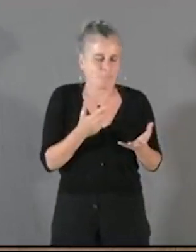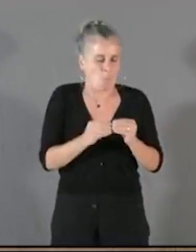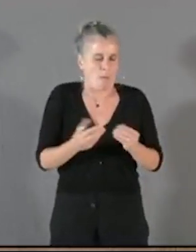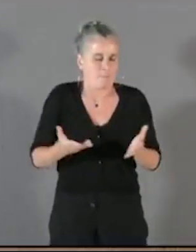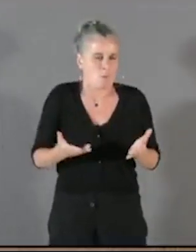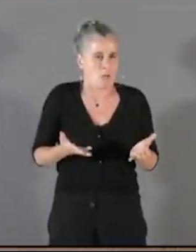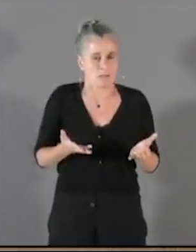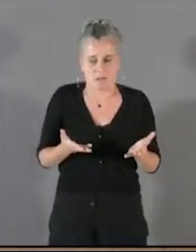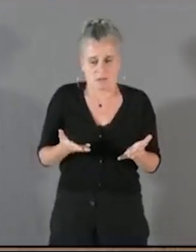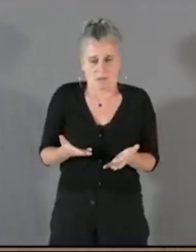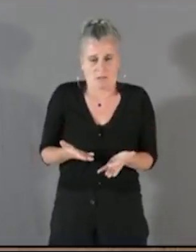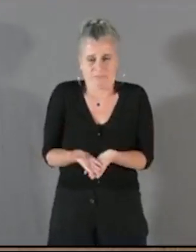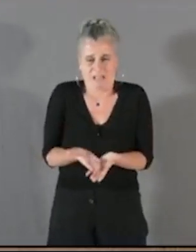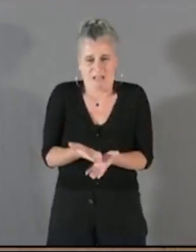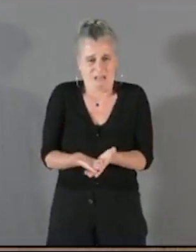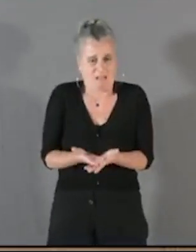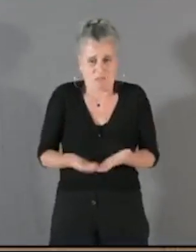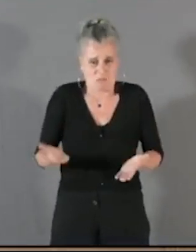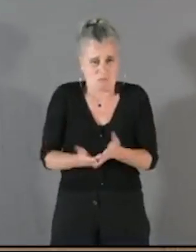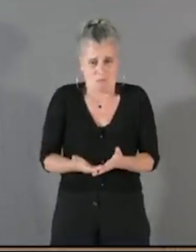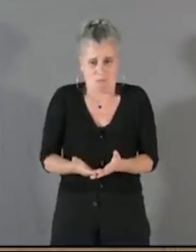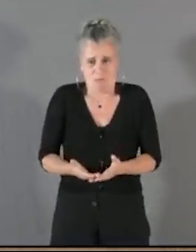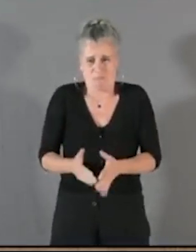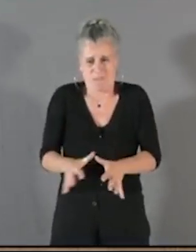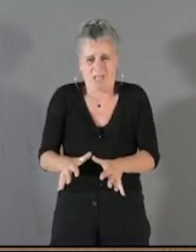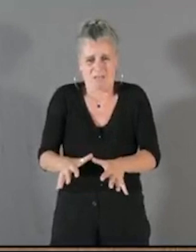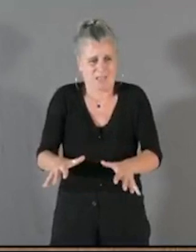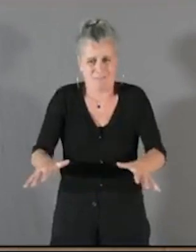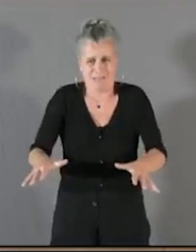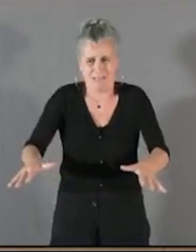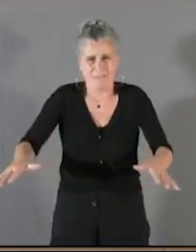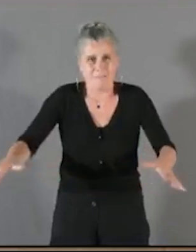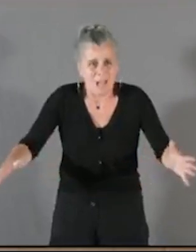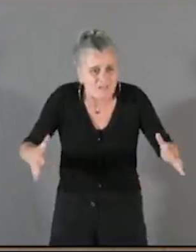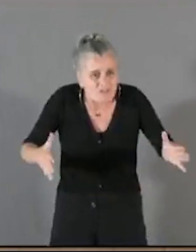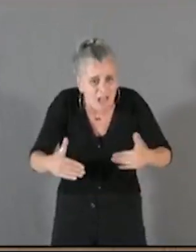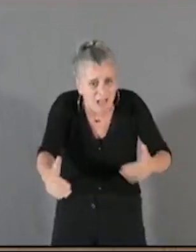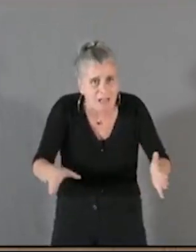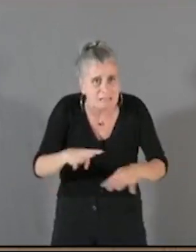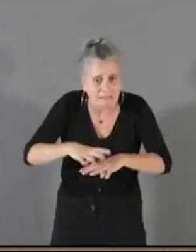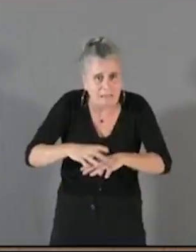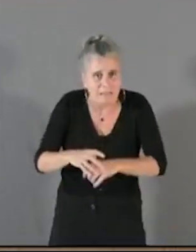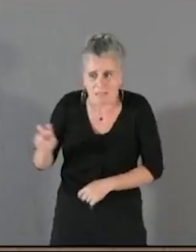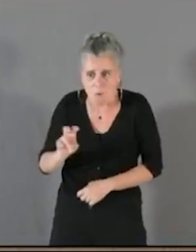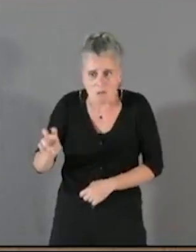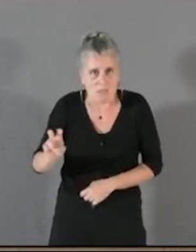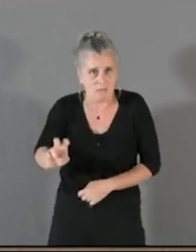déborde. C'est qu'on en est déjà dans le quartier de Noailles, au cœur de Marseille, derrière le commissariat